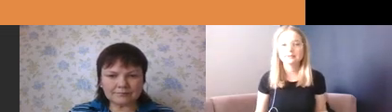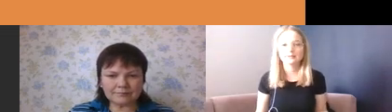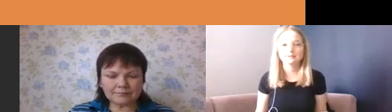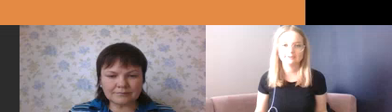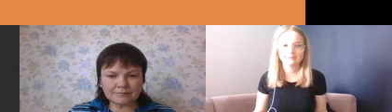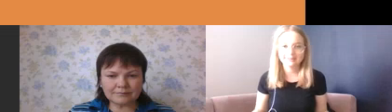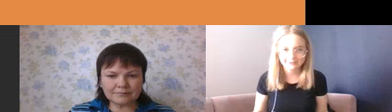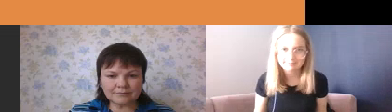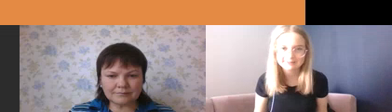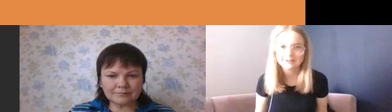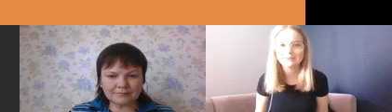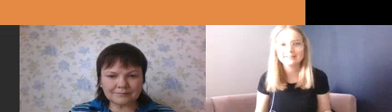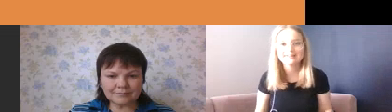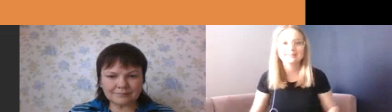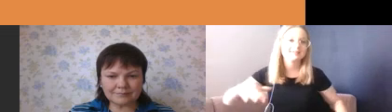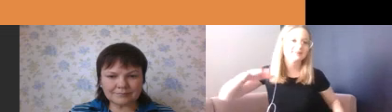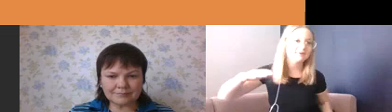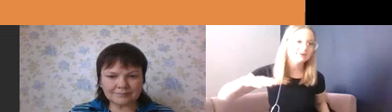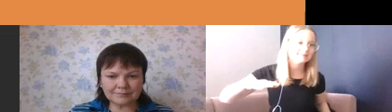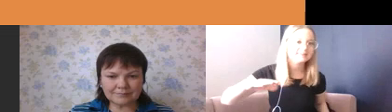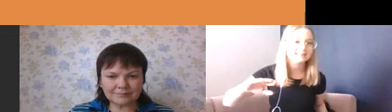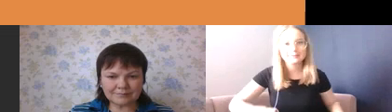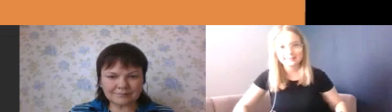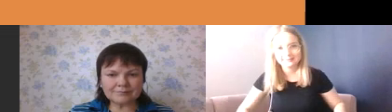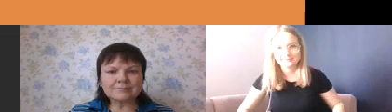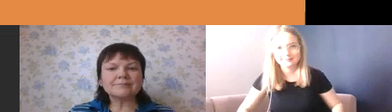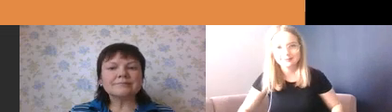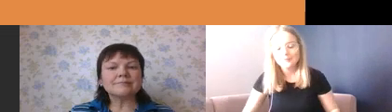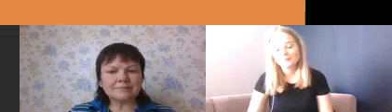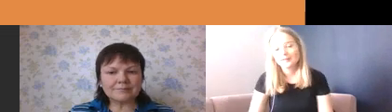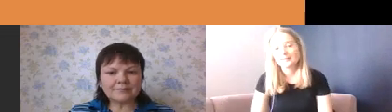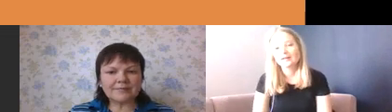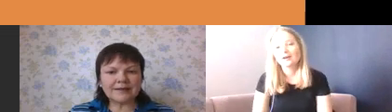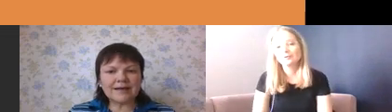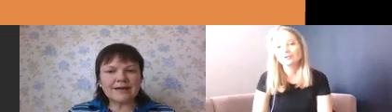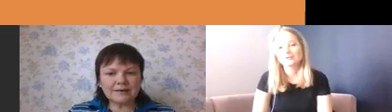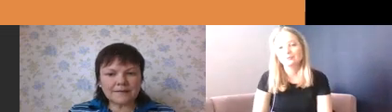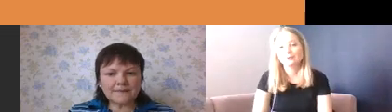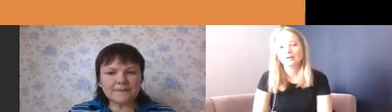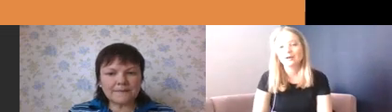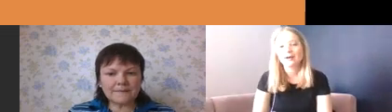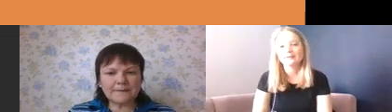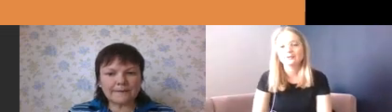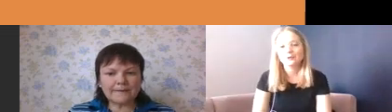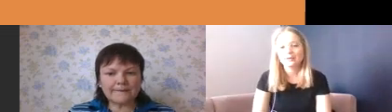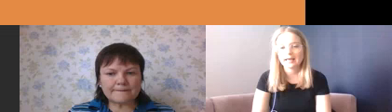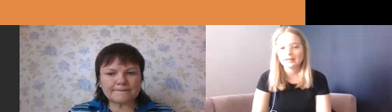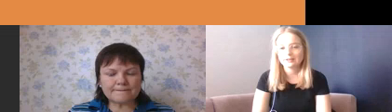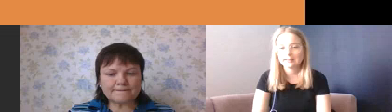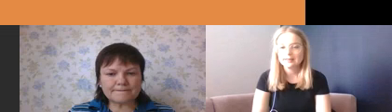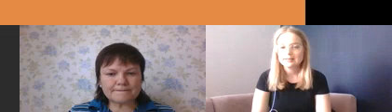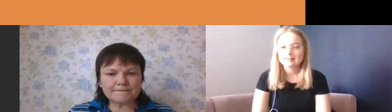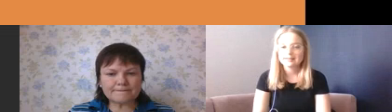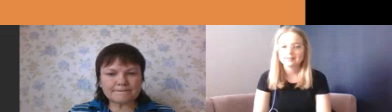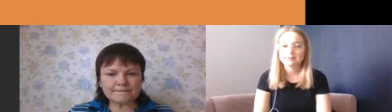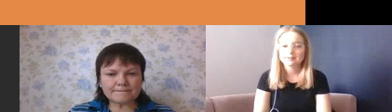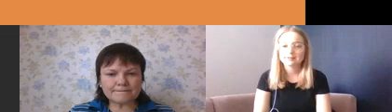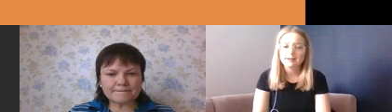et inimestel on kõik olemas, aga lihtsalt mõned on rohkem esil kui teised. Ja oskuste puhul ka, et töölähel